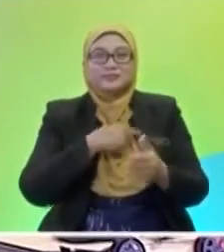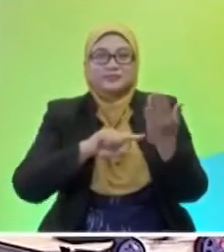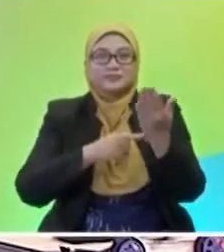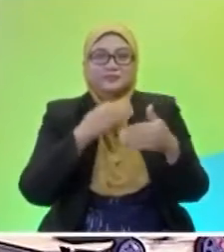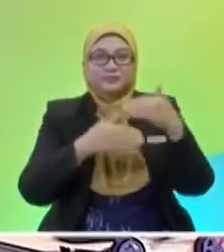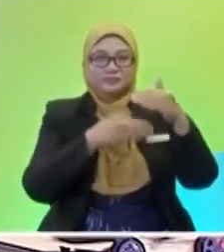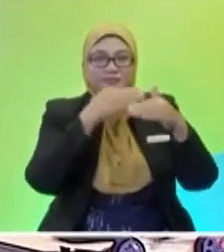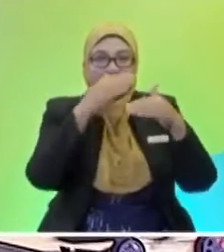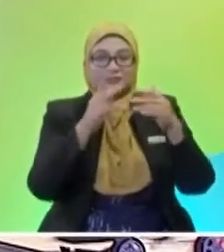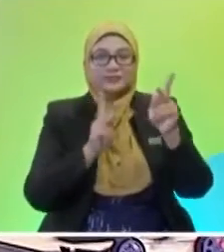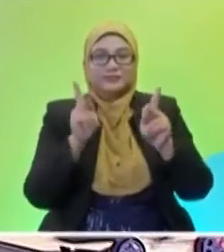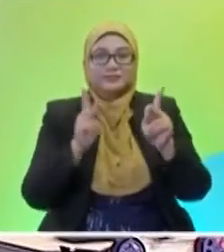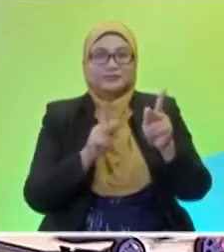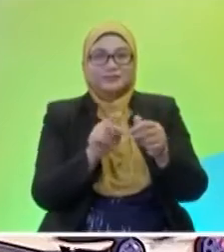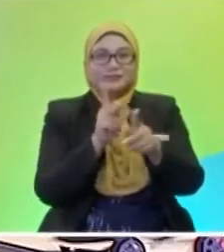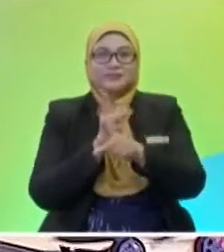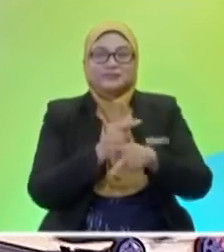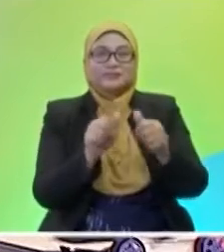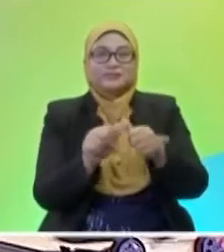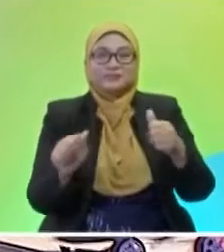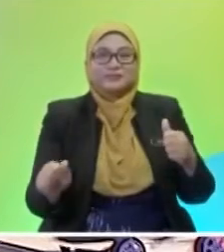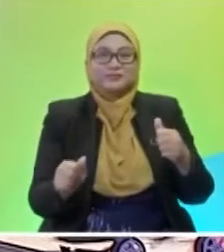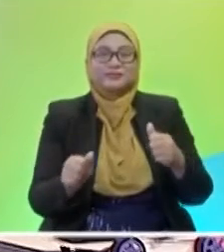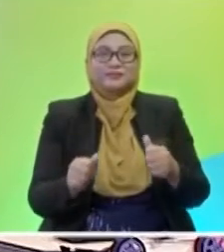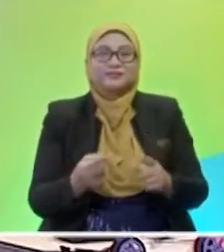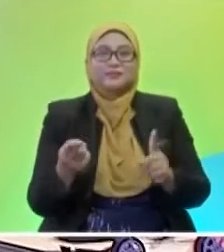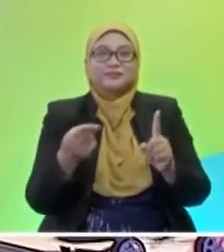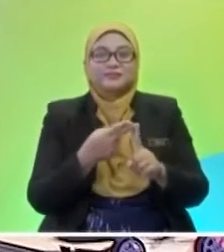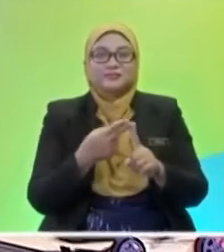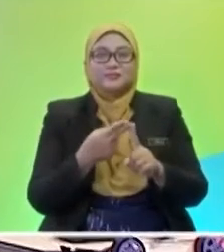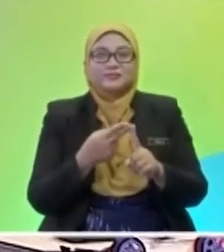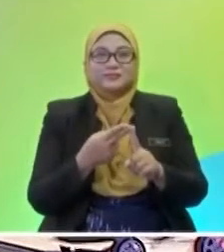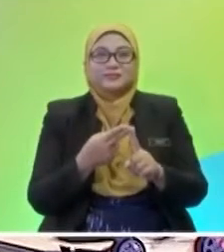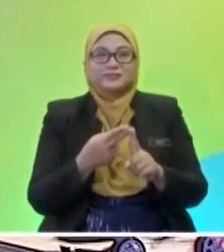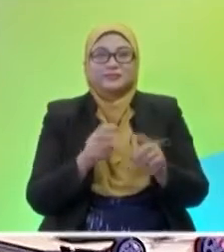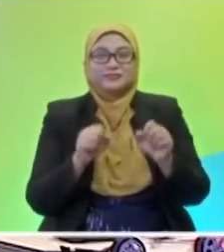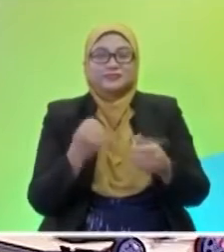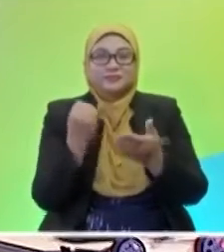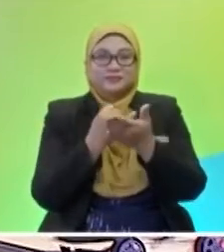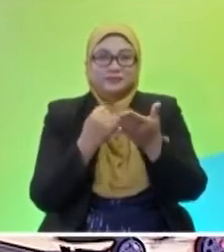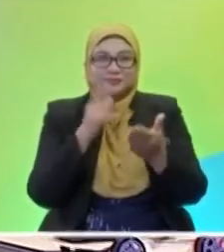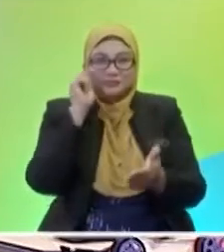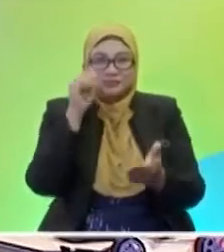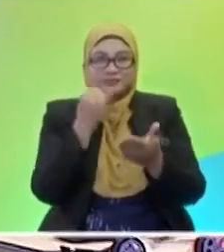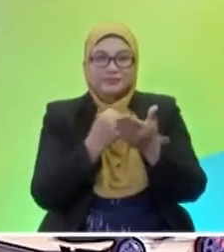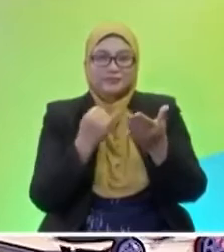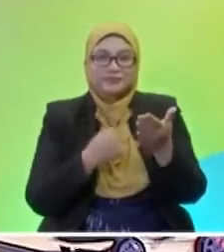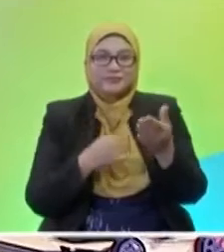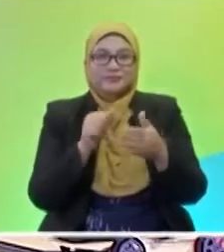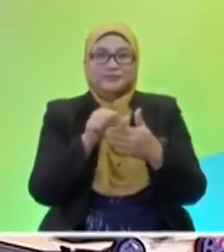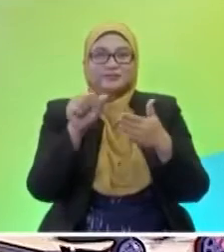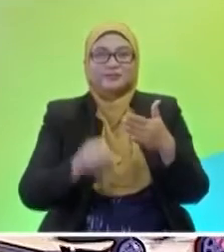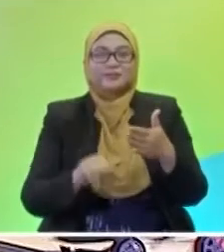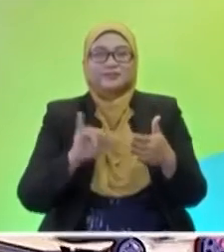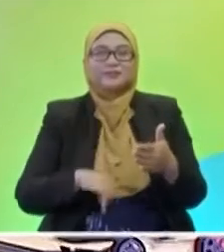jauh, yang paling utama ialah kita kena lihat dulu lakaran akhir yang telah kita pilih. Betul lah tu cikgu, kan? Jadi cikgu